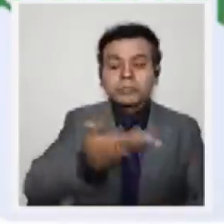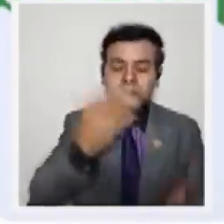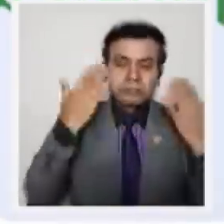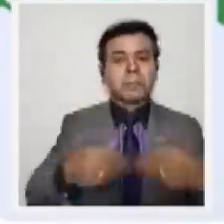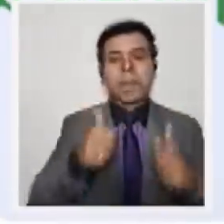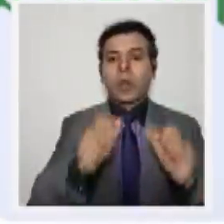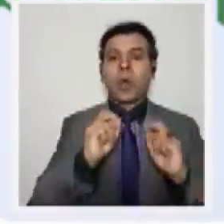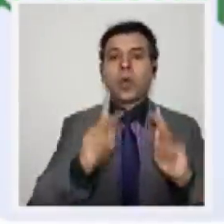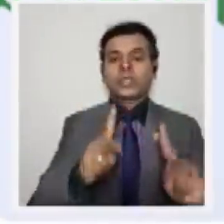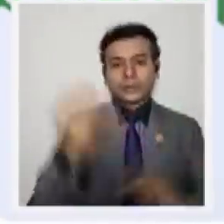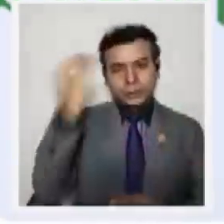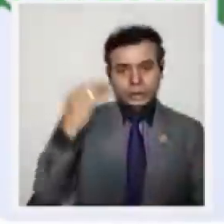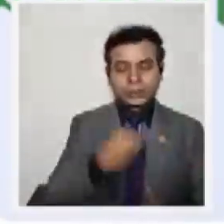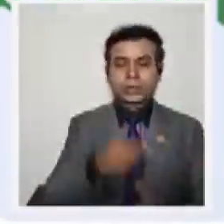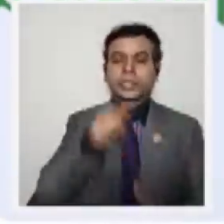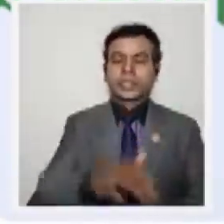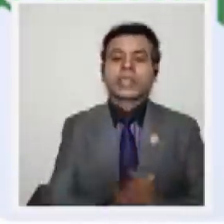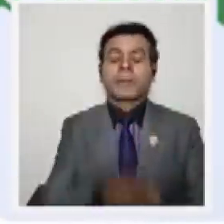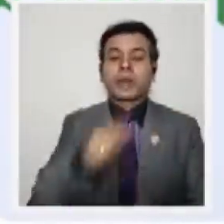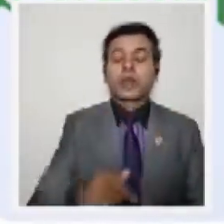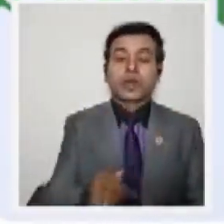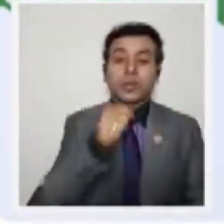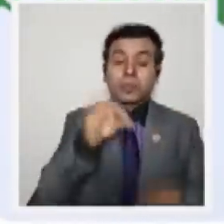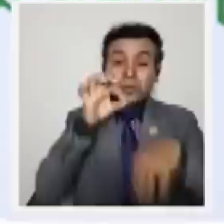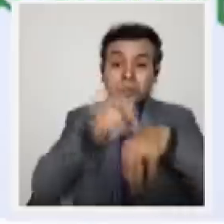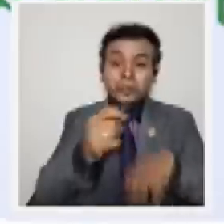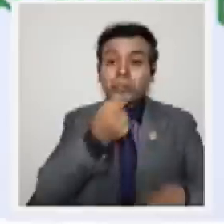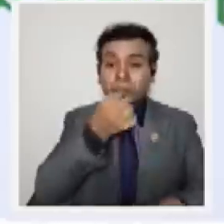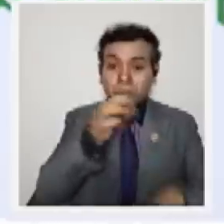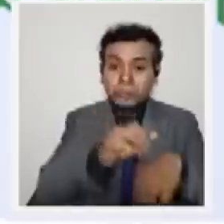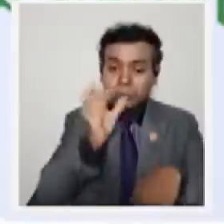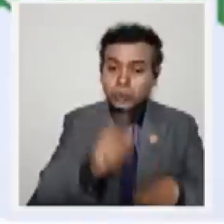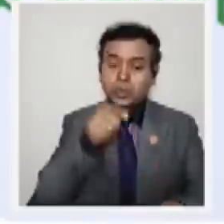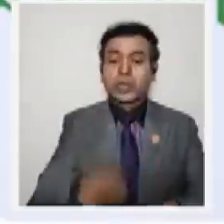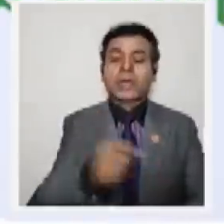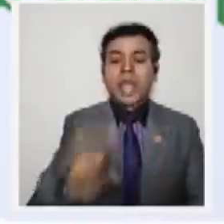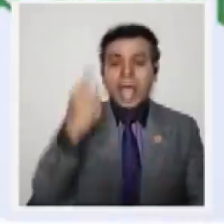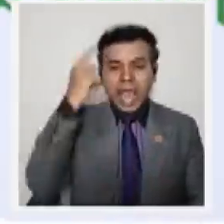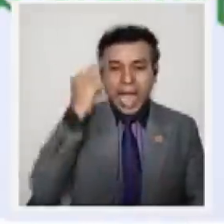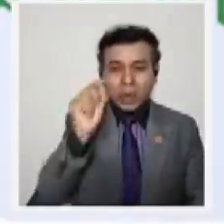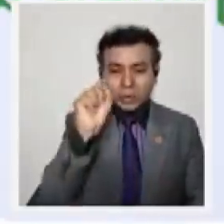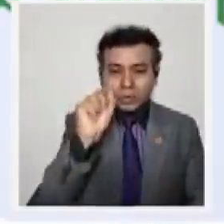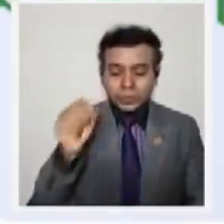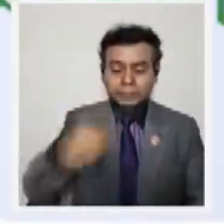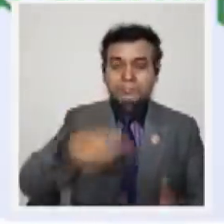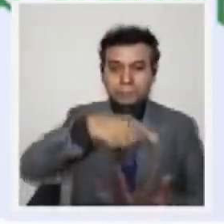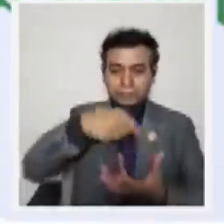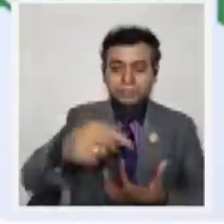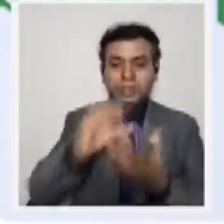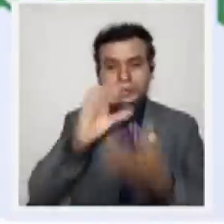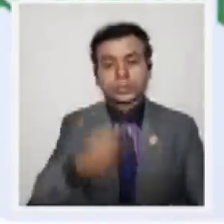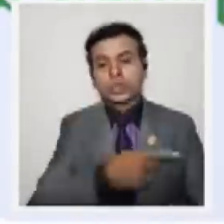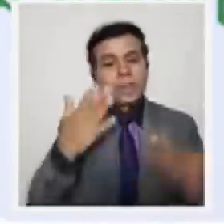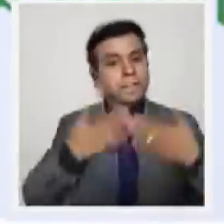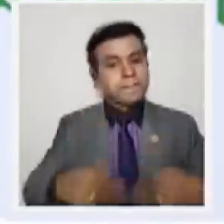তারা এইটা করে উপকার পেয়েছেন বলে জানিয়েছেন। তাছাড়াও মধু, কালোজিরা বা এইসবও আপনারা পানির সাথে মিশ্রিত করে খেতে